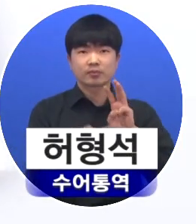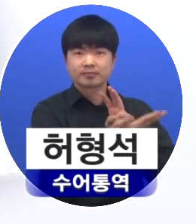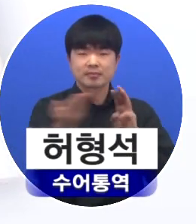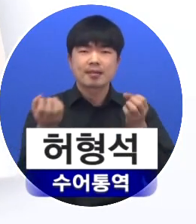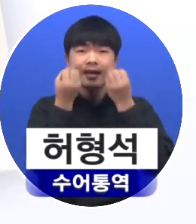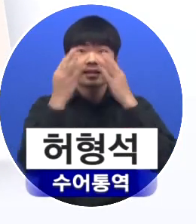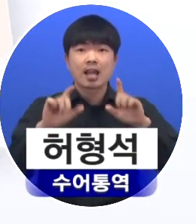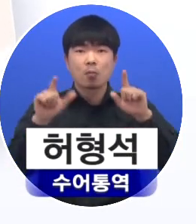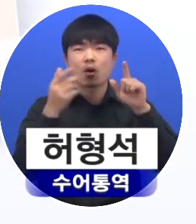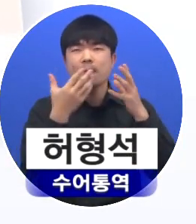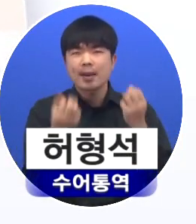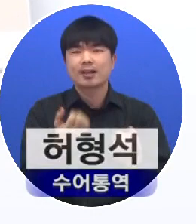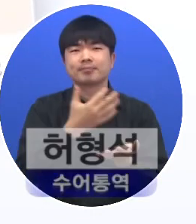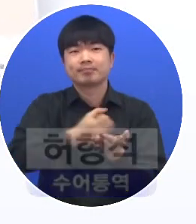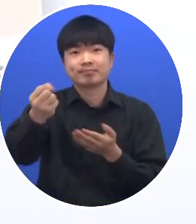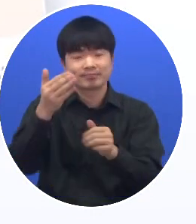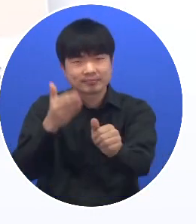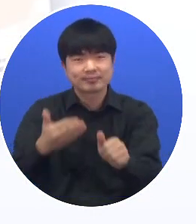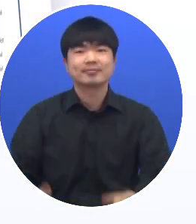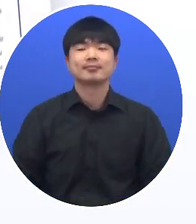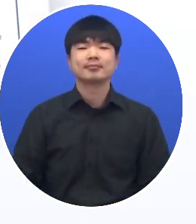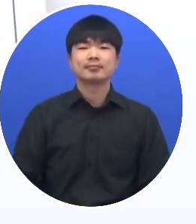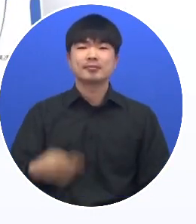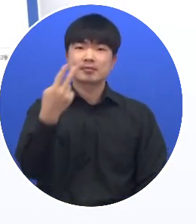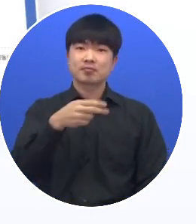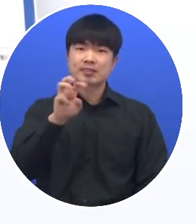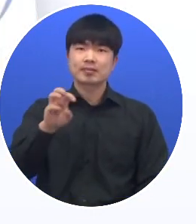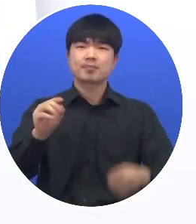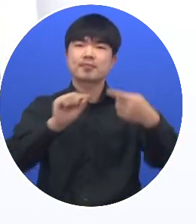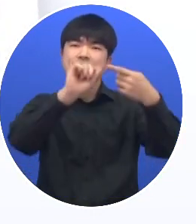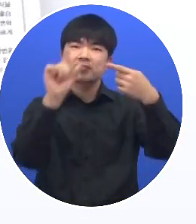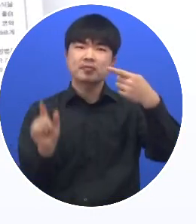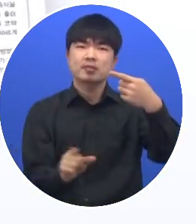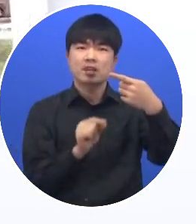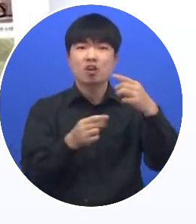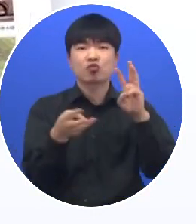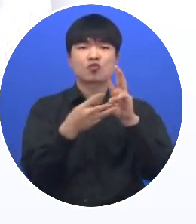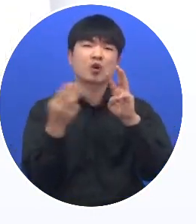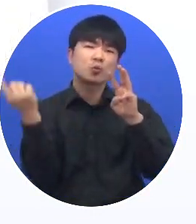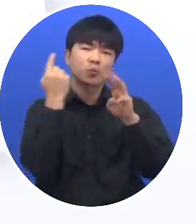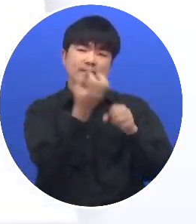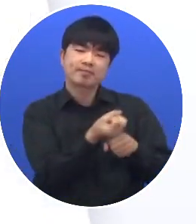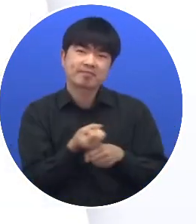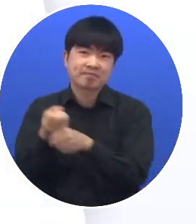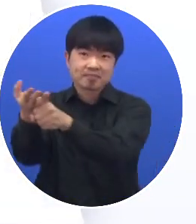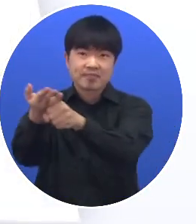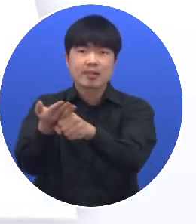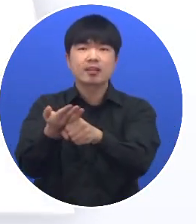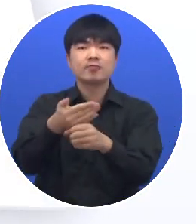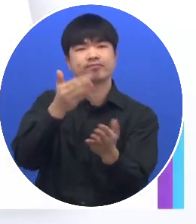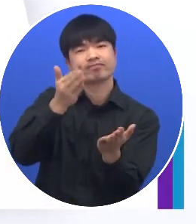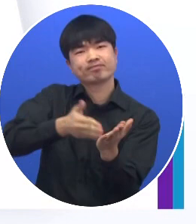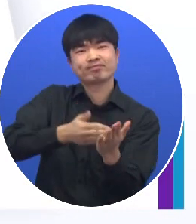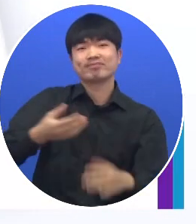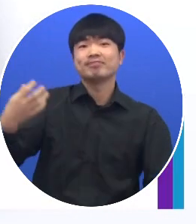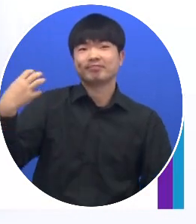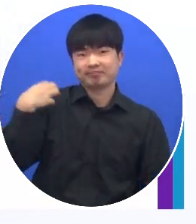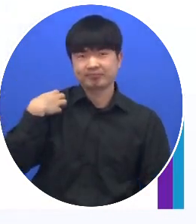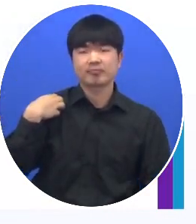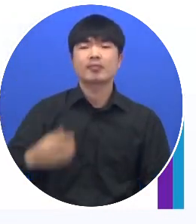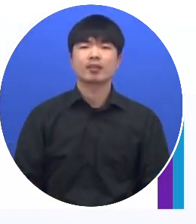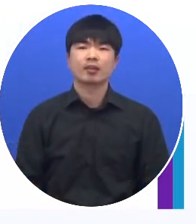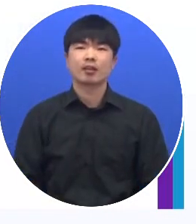중랑구민 여러분 새해 복 많이 받으세요 2023년 1월 556호 중랑소식의 내용을 전해드리는